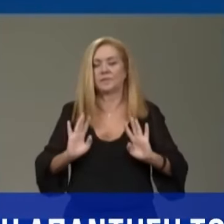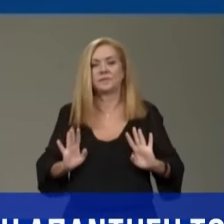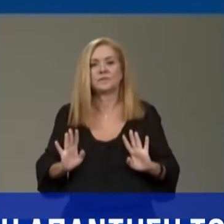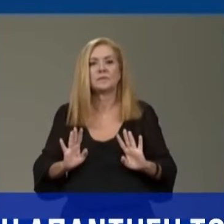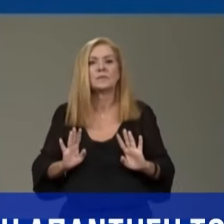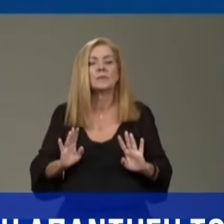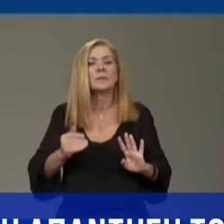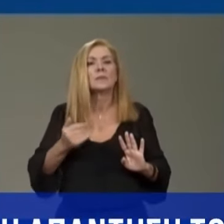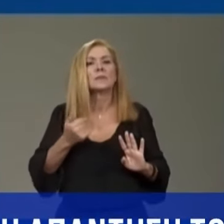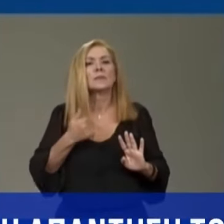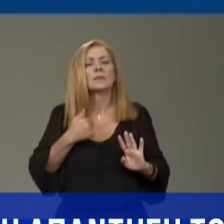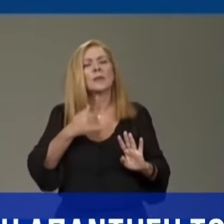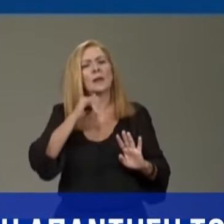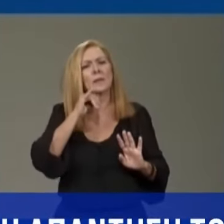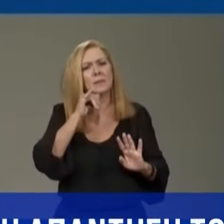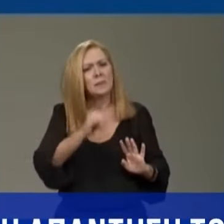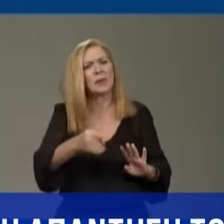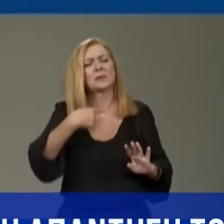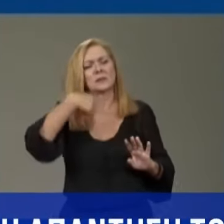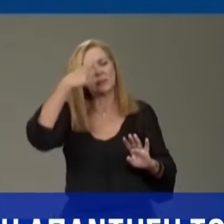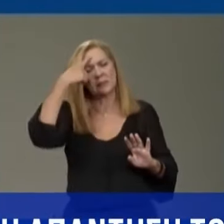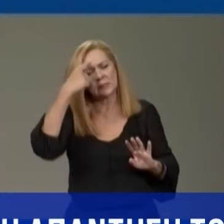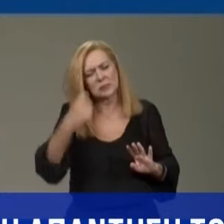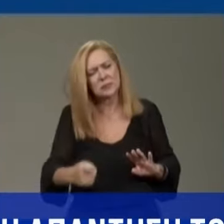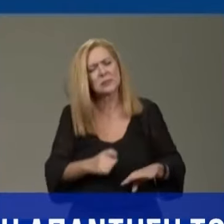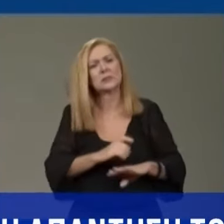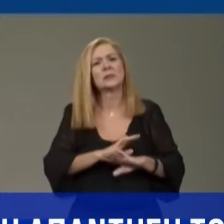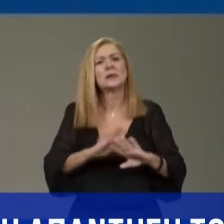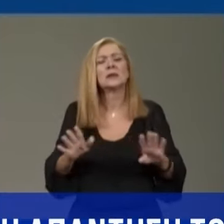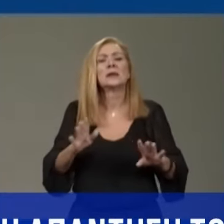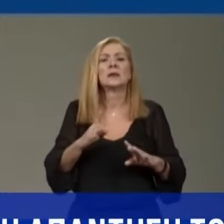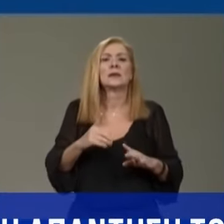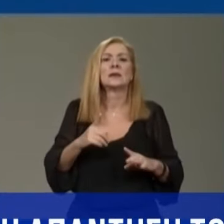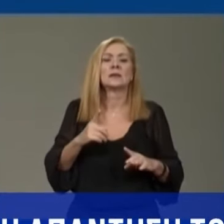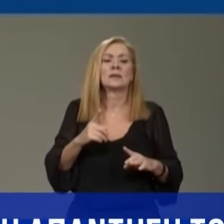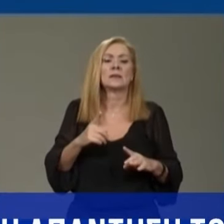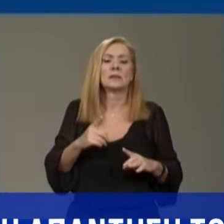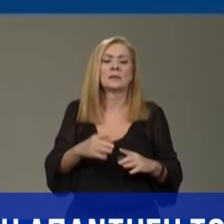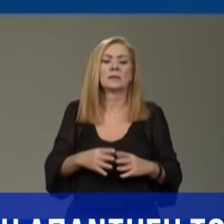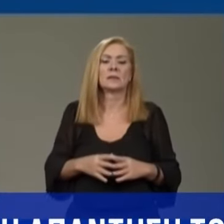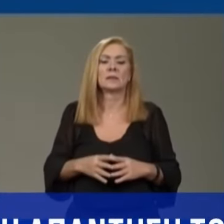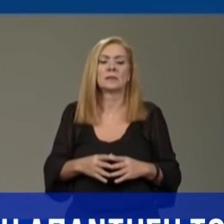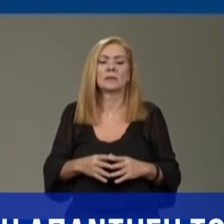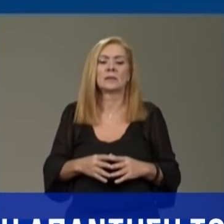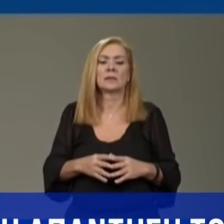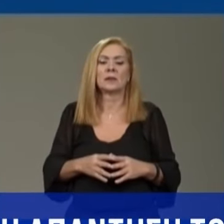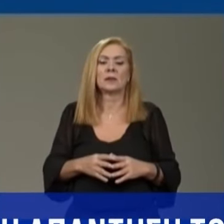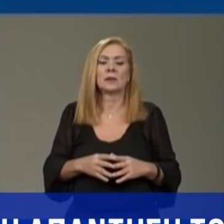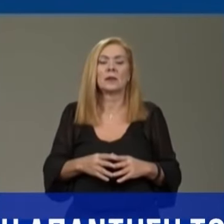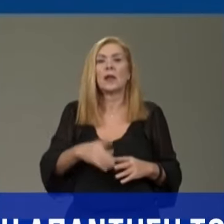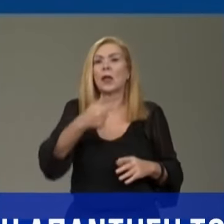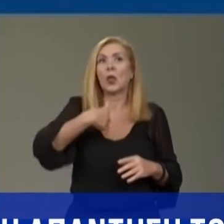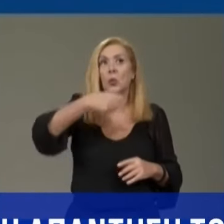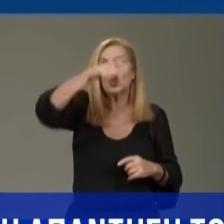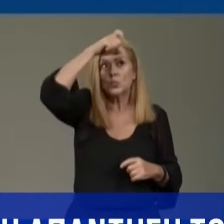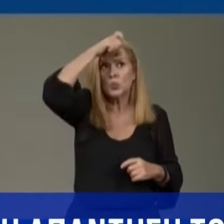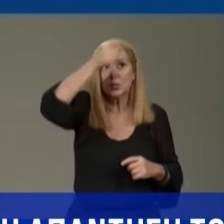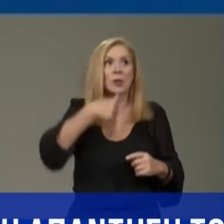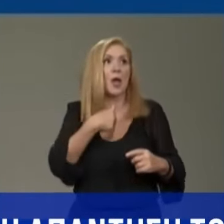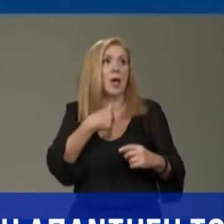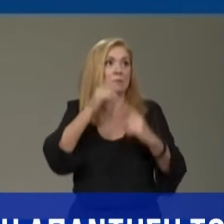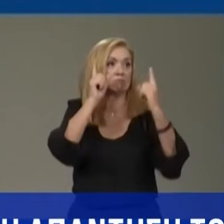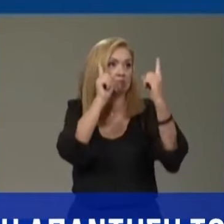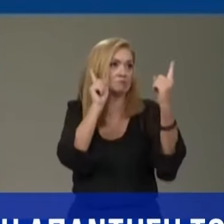Δεν είχα ποτέ αυταπάτες για τη δυσκολία της προσέγγισης μας με την Τουρκία, γι' αυτό